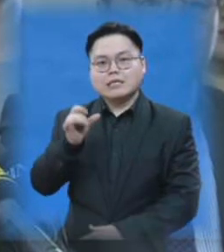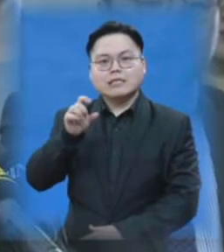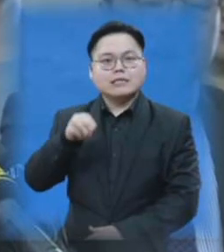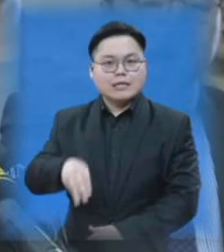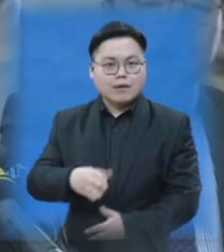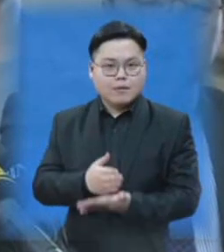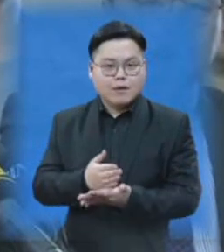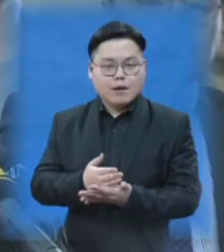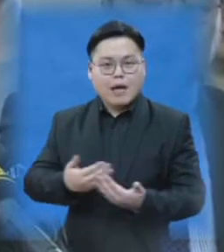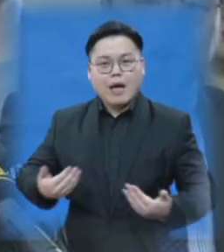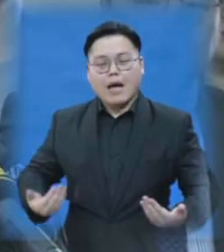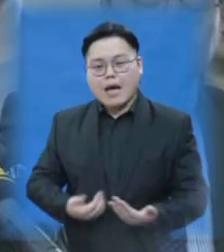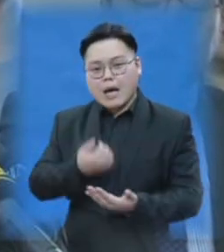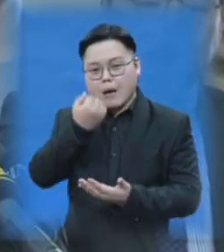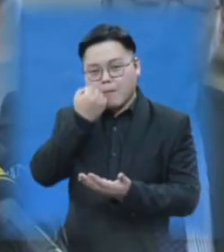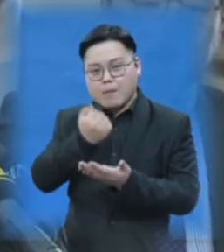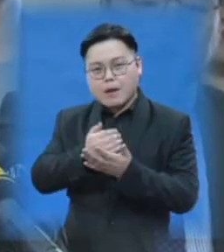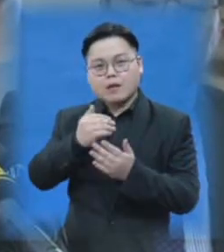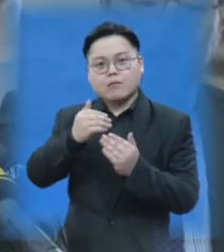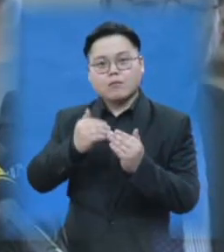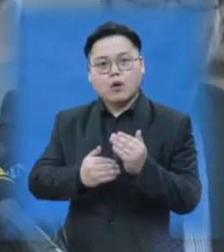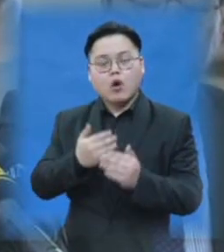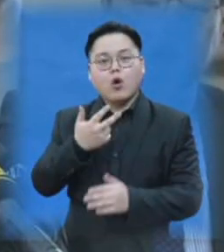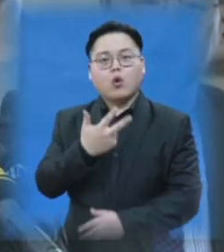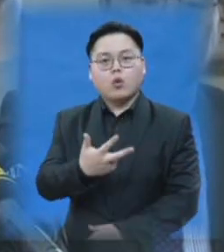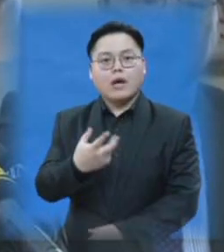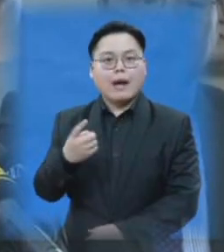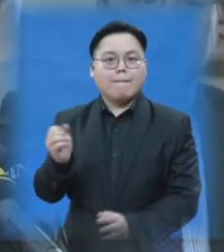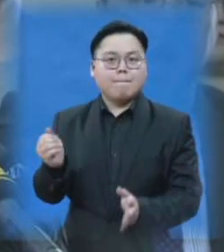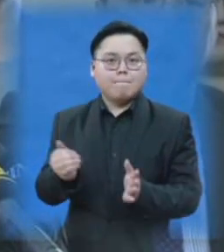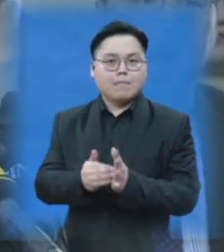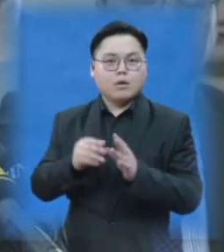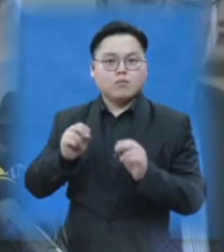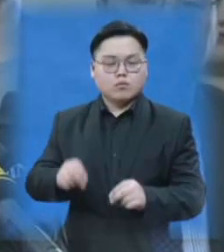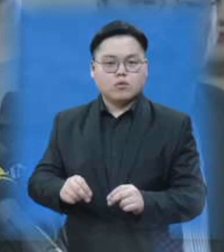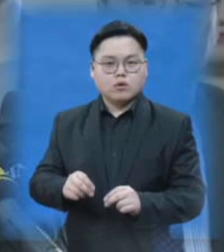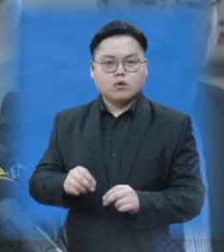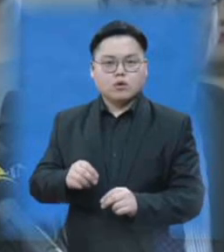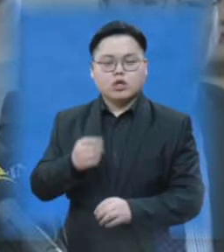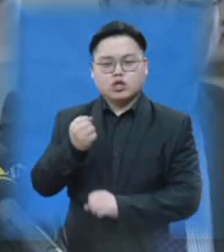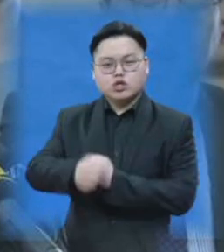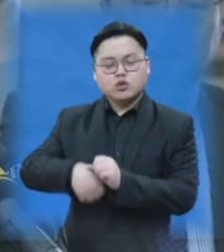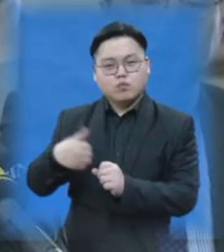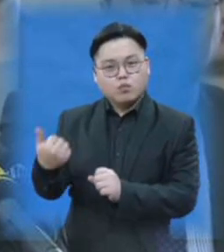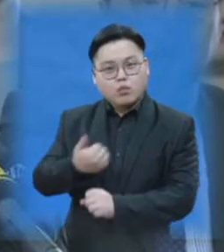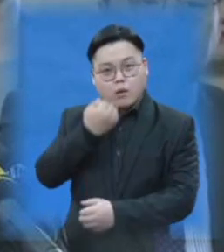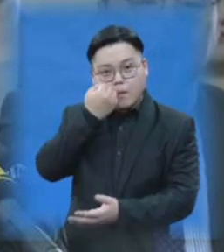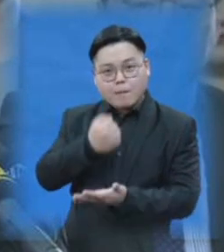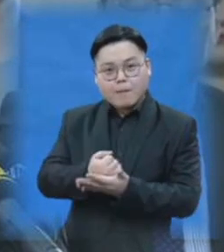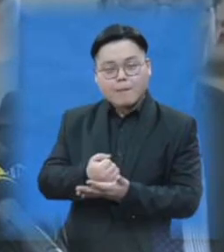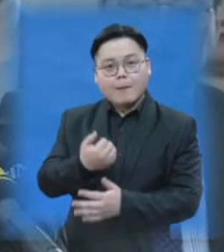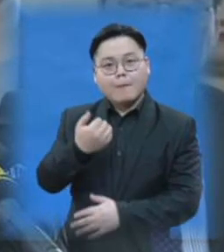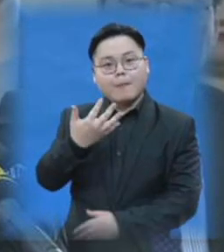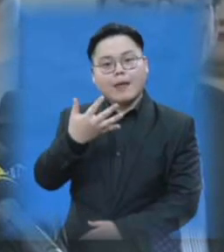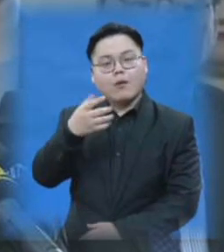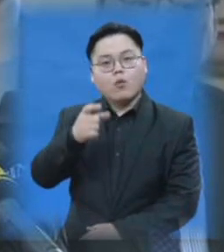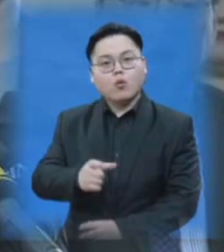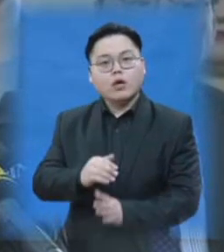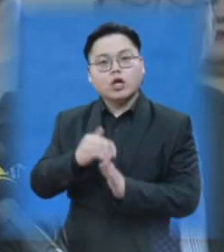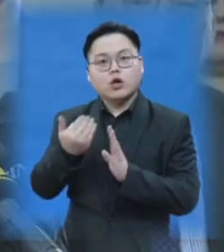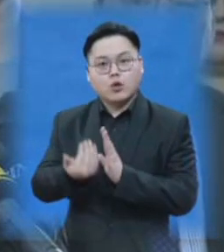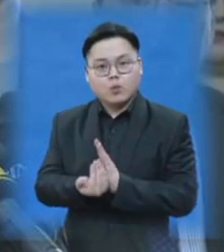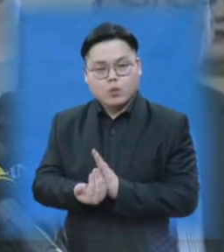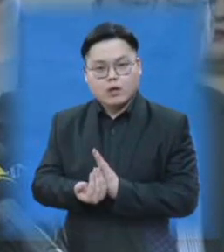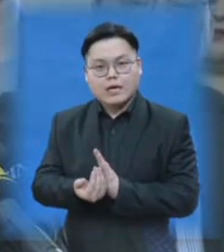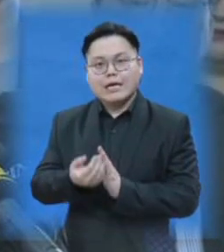төвшин 313 мянга төгрөг боллоо сая. Статистикийн тухайд бас жил болгон тогтоод 5 ам бүлтэй 1600 мянга төгрөгнөөс